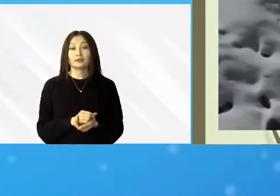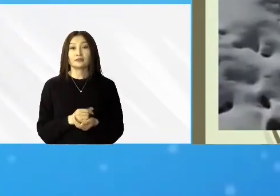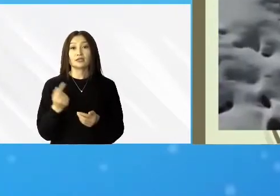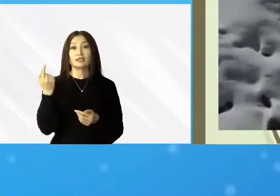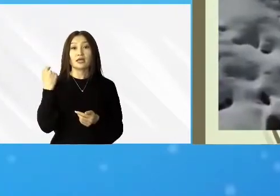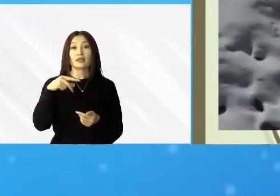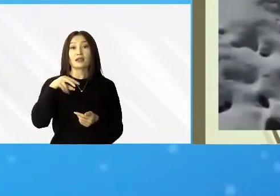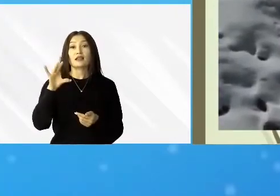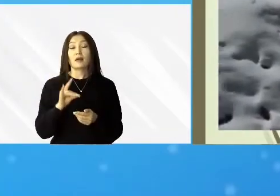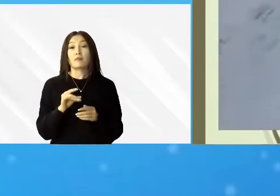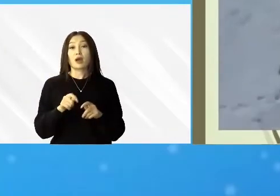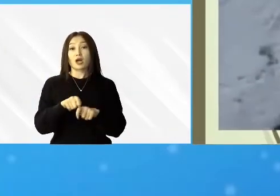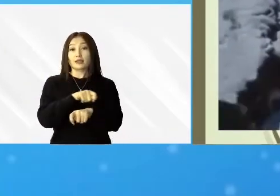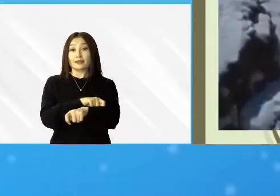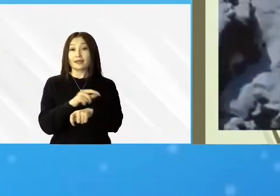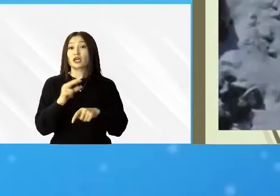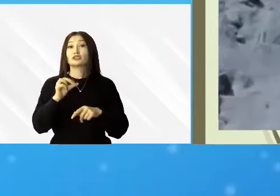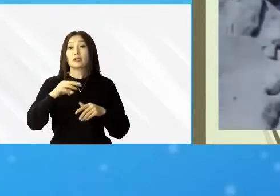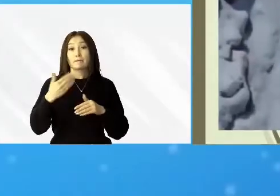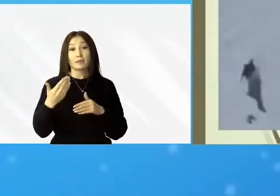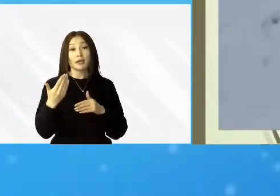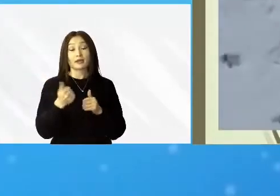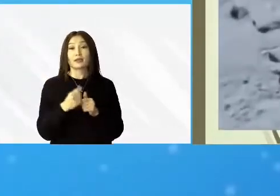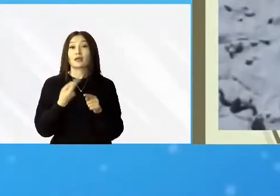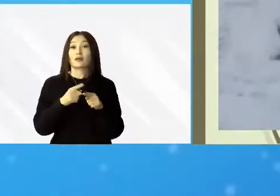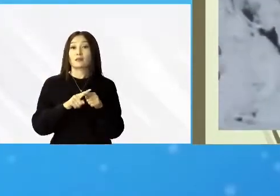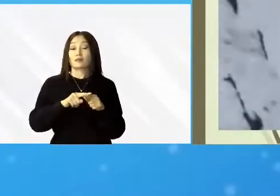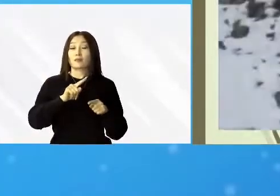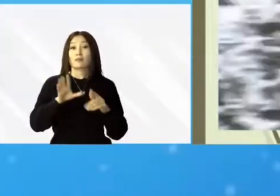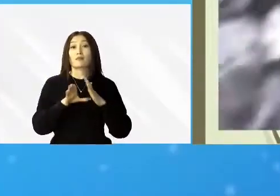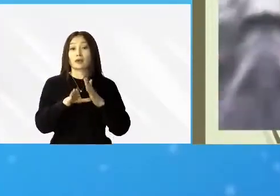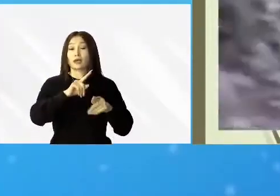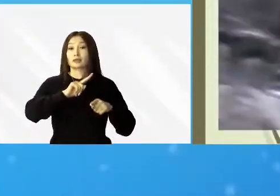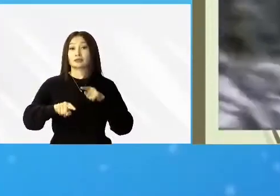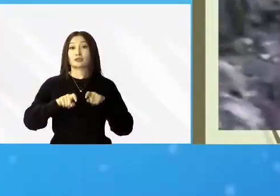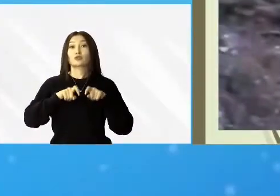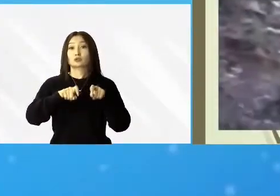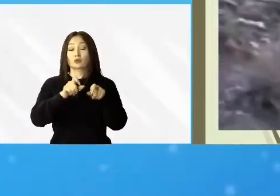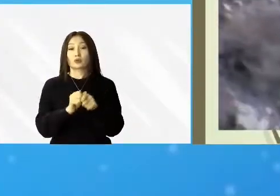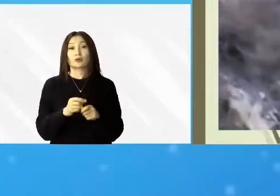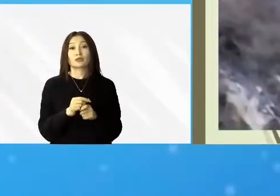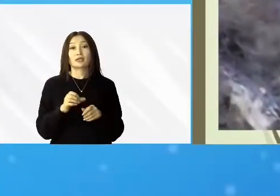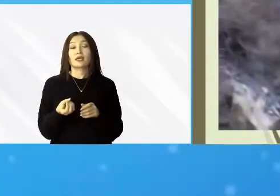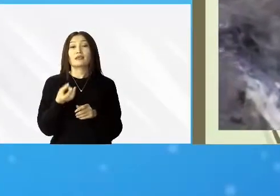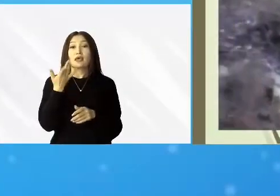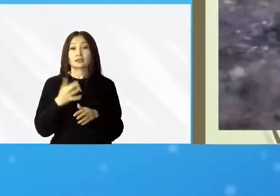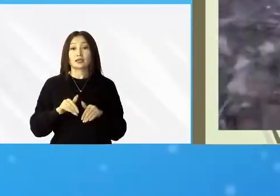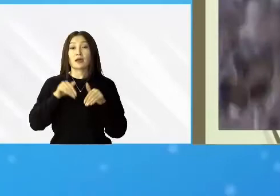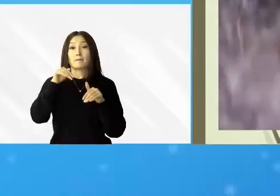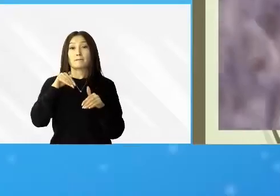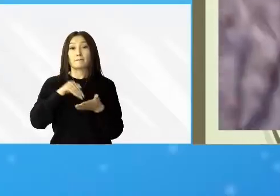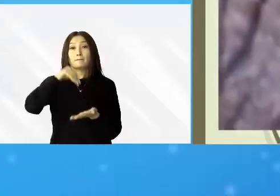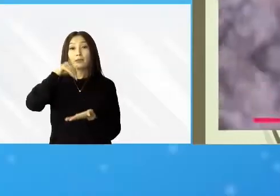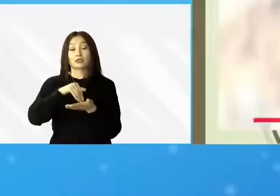Задние лапы длиннее передних, что позволяет со старта развить максимальную скорость и настигнуть цель за несколько прыжков, Это